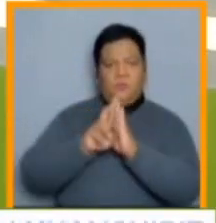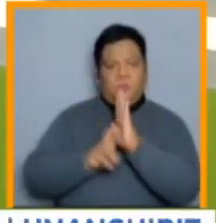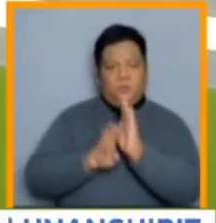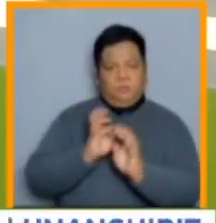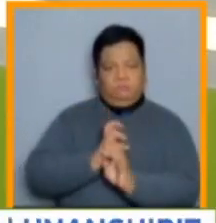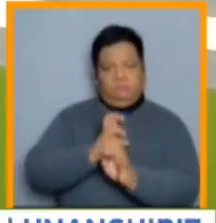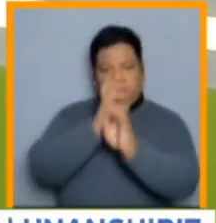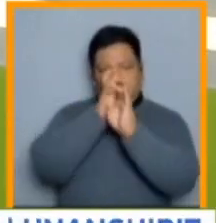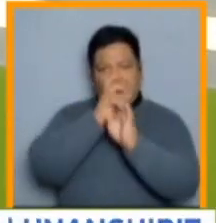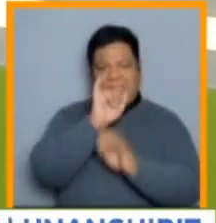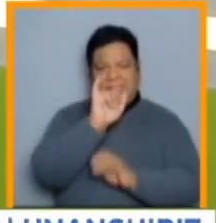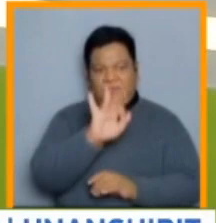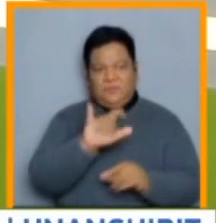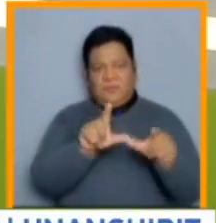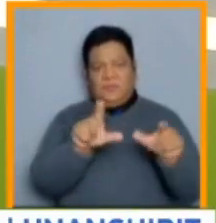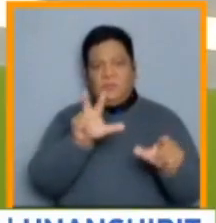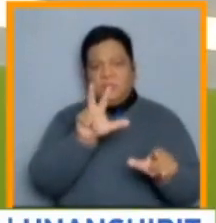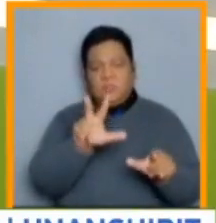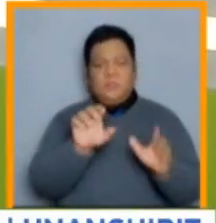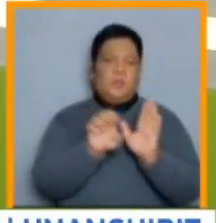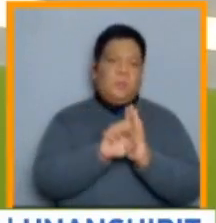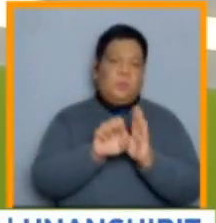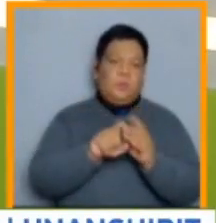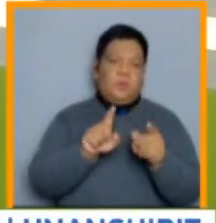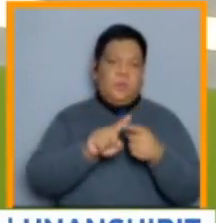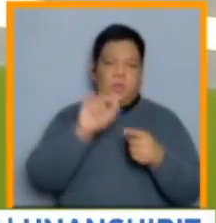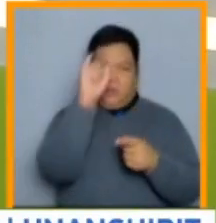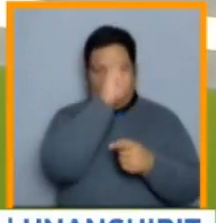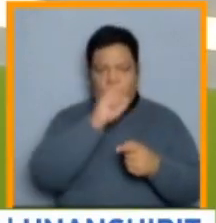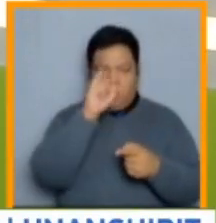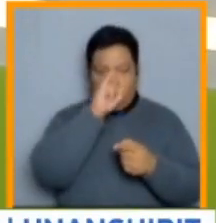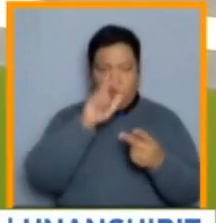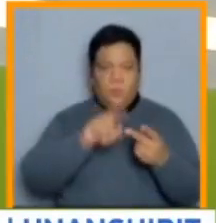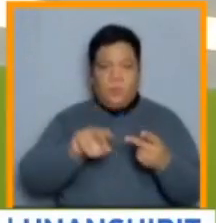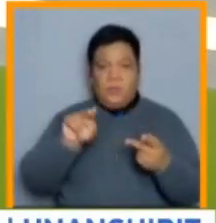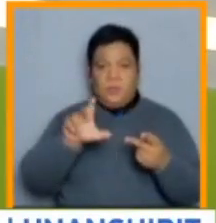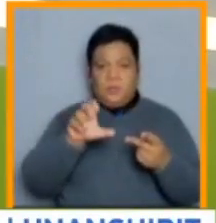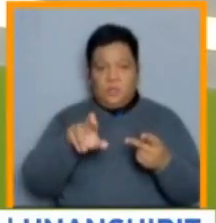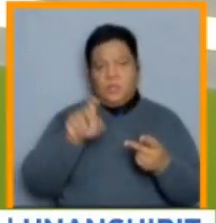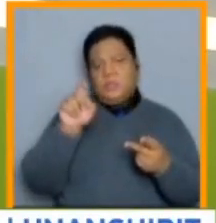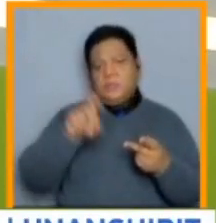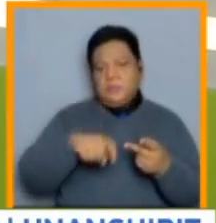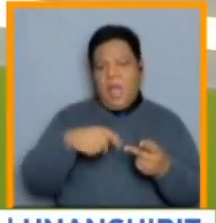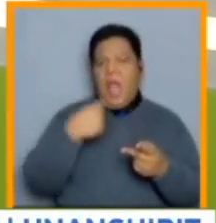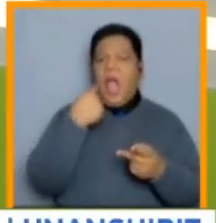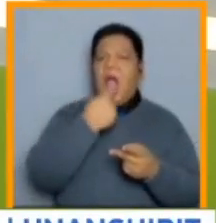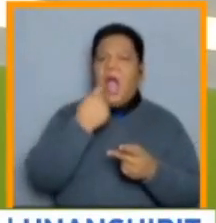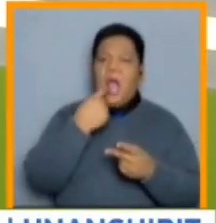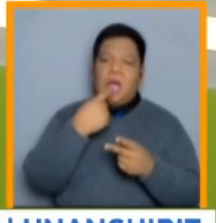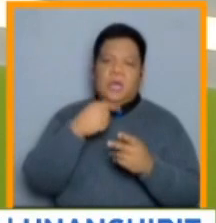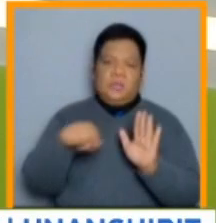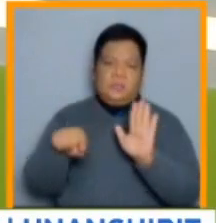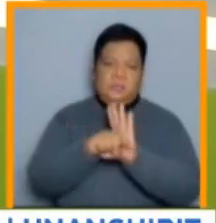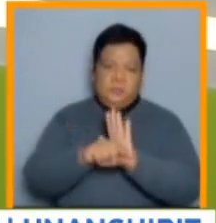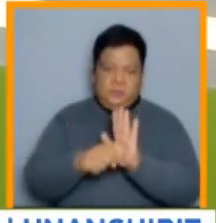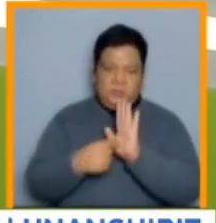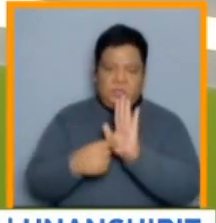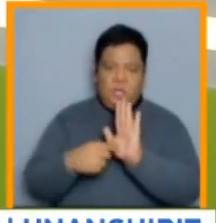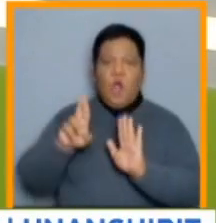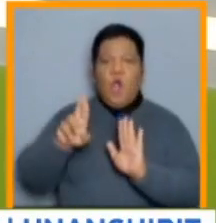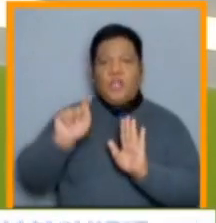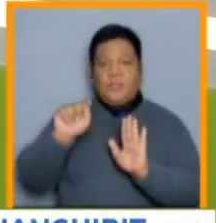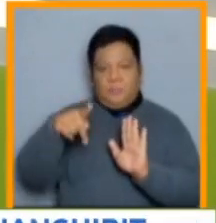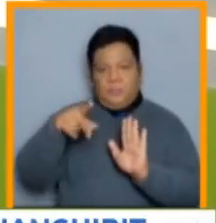ng Iloilo at NCR ay kinakailangang magpresenta ng negative RT-PCR test result bago makapasok sa lungsod